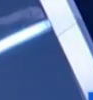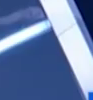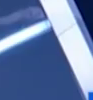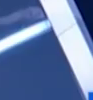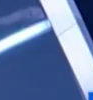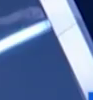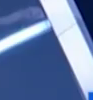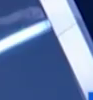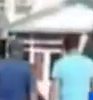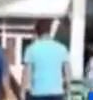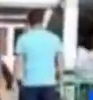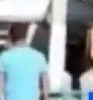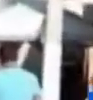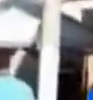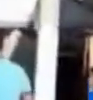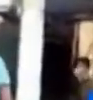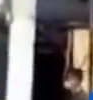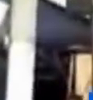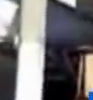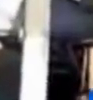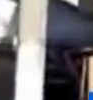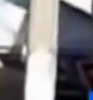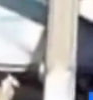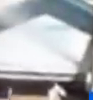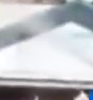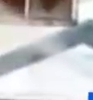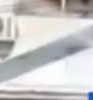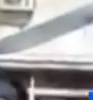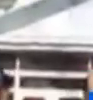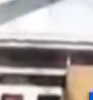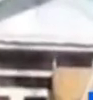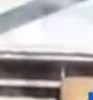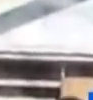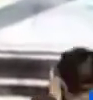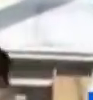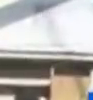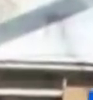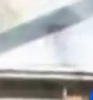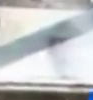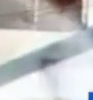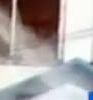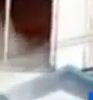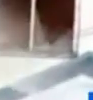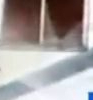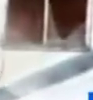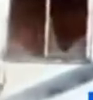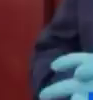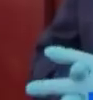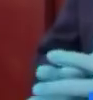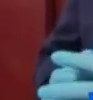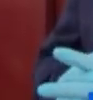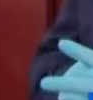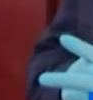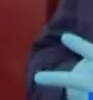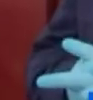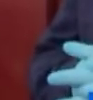Қызылорда облысы Қазалы ауданында өртенген базардың саудагерлері әкімдікке келіп шу шығарды. Осындай қиын қыстау кезде өрт